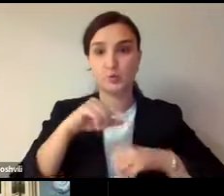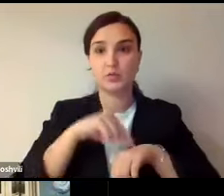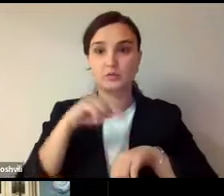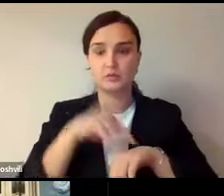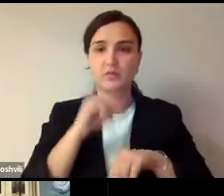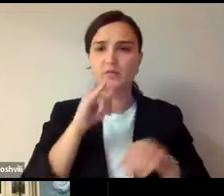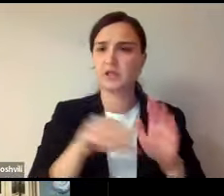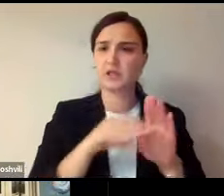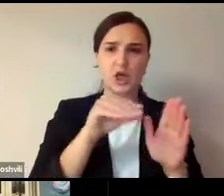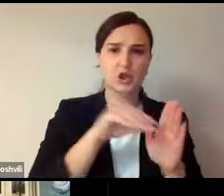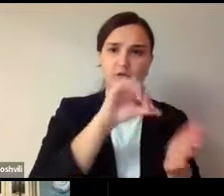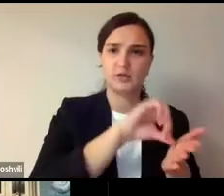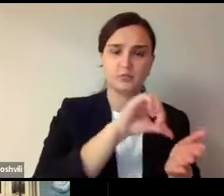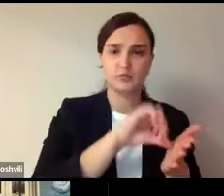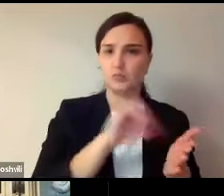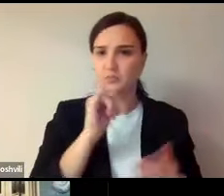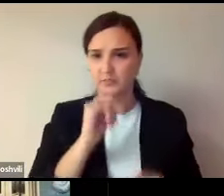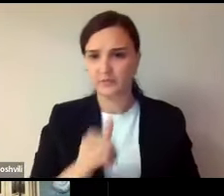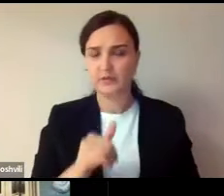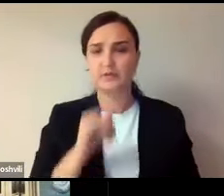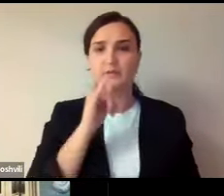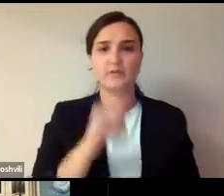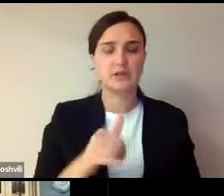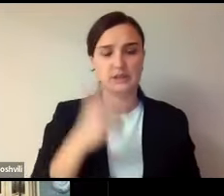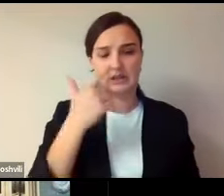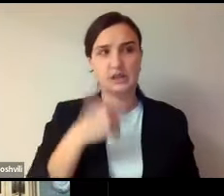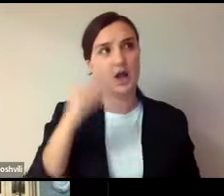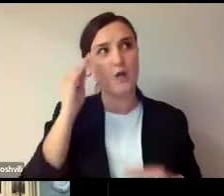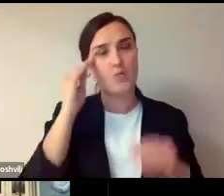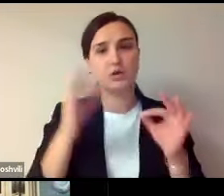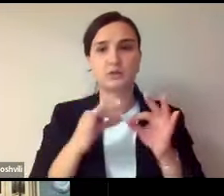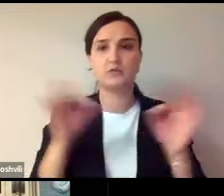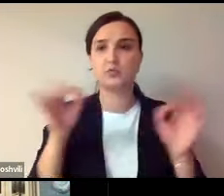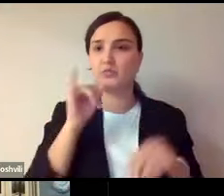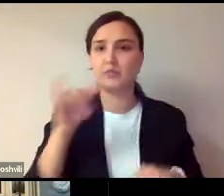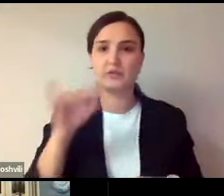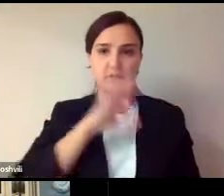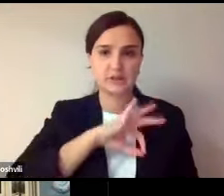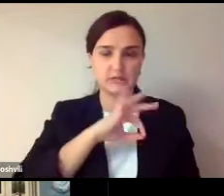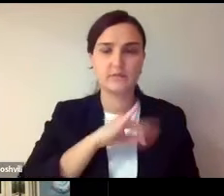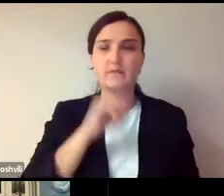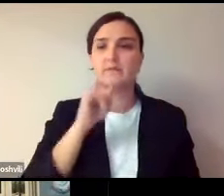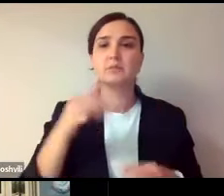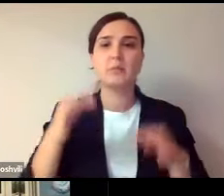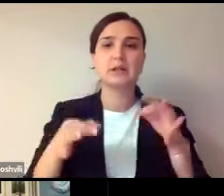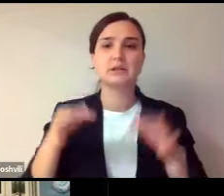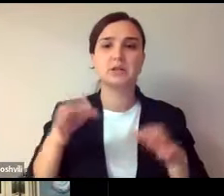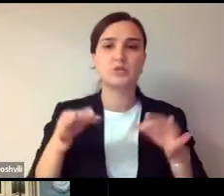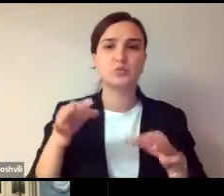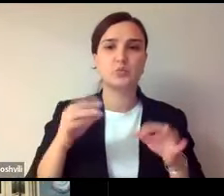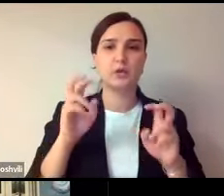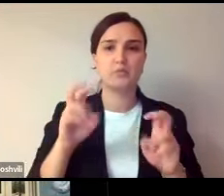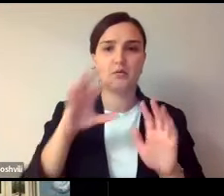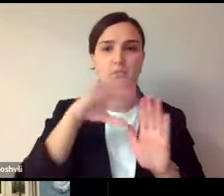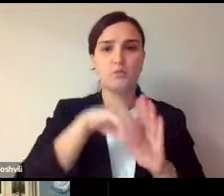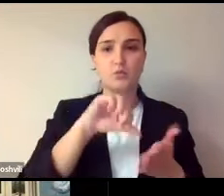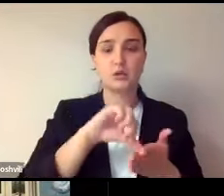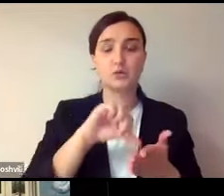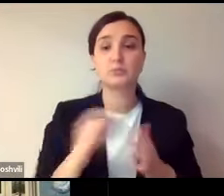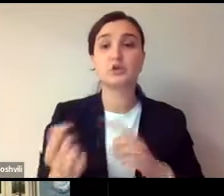არჩევნებში მიღებ მონაწილეობას, ვერც გამოხატვის თავისუფლებით ვისარგებლებ, ვერც მართსაჯულებაში მიღებ მონაწილეობას, მაშინ ჩდება